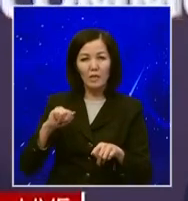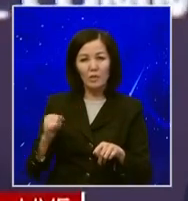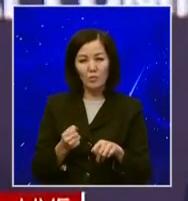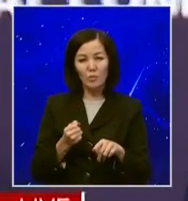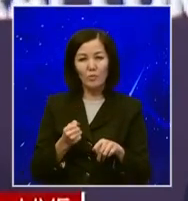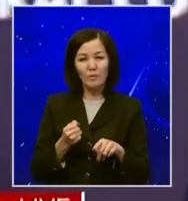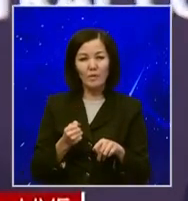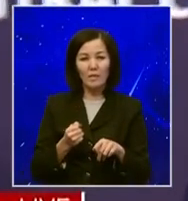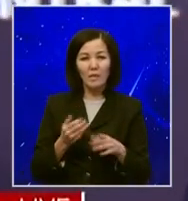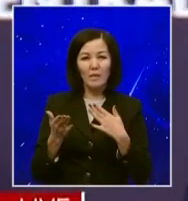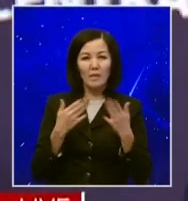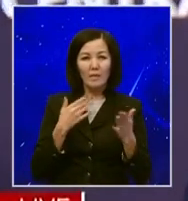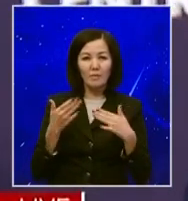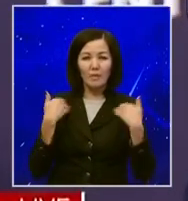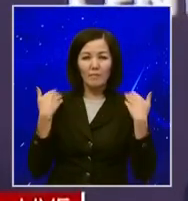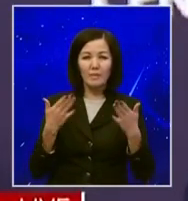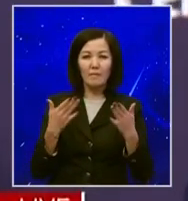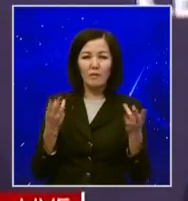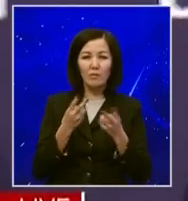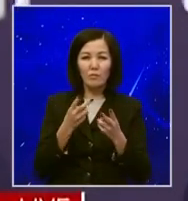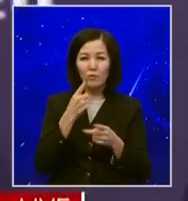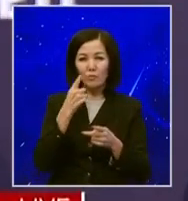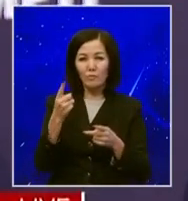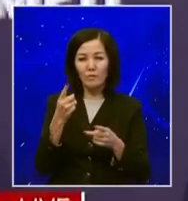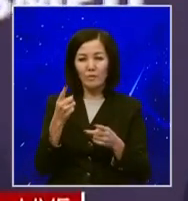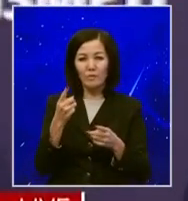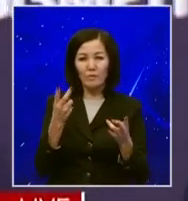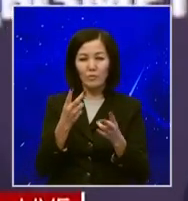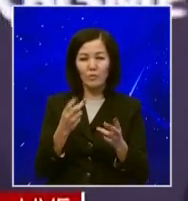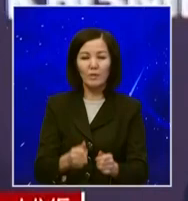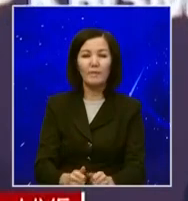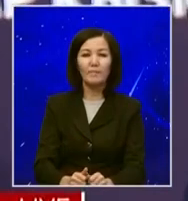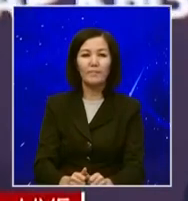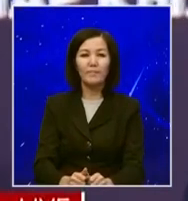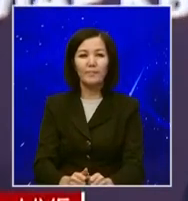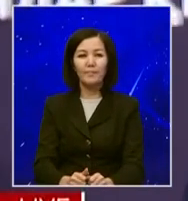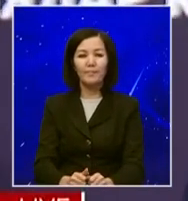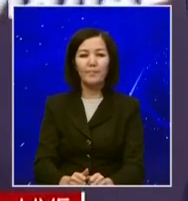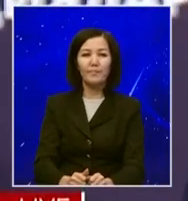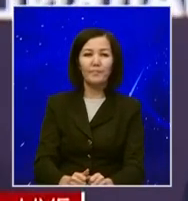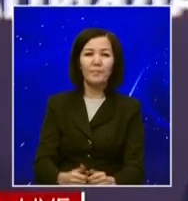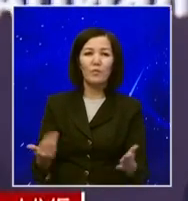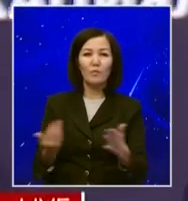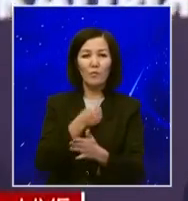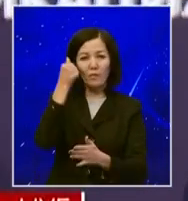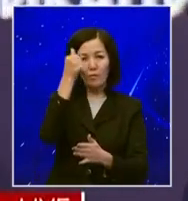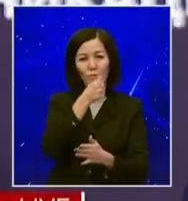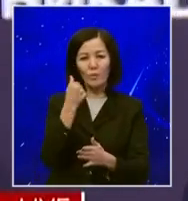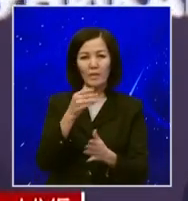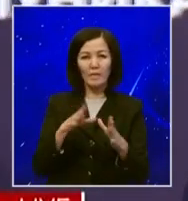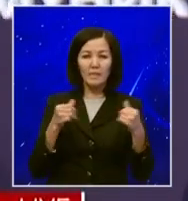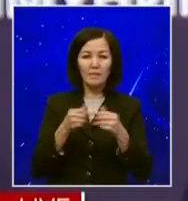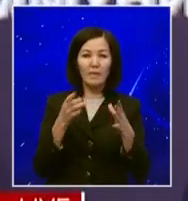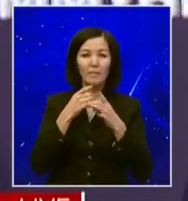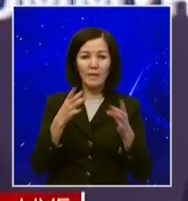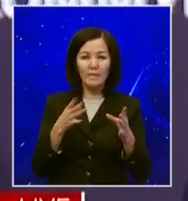риска, для общения и поздравления использовать современные дистанционные средства связи. Новый год, безусловно, это семейный